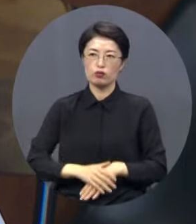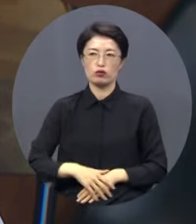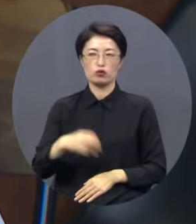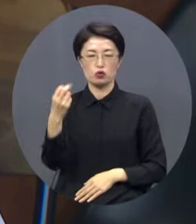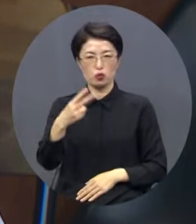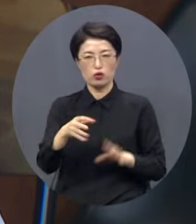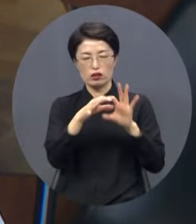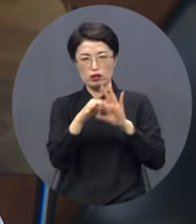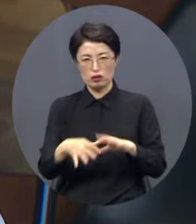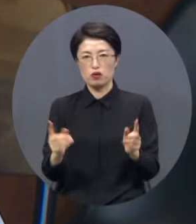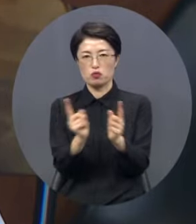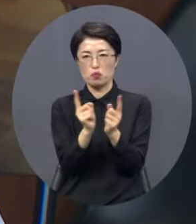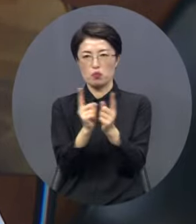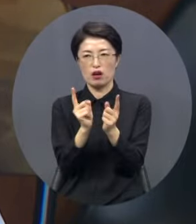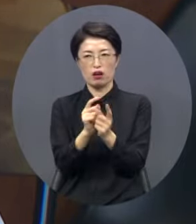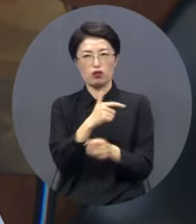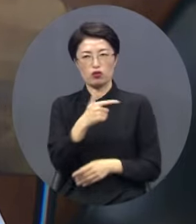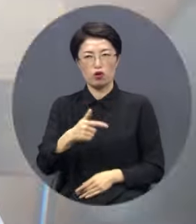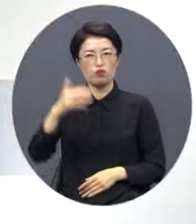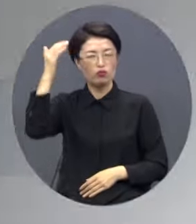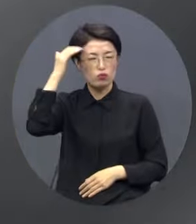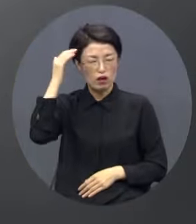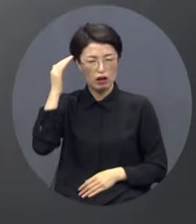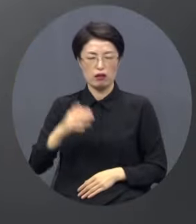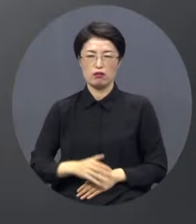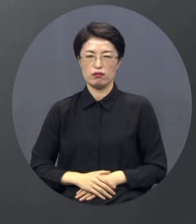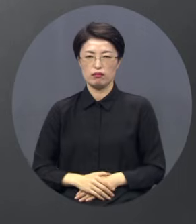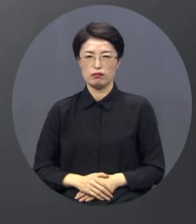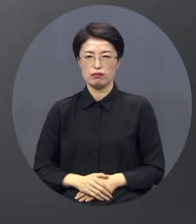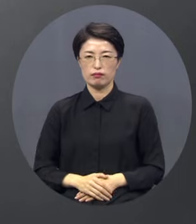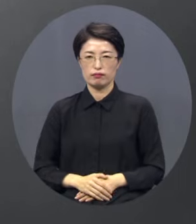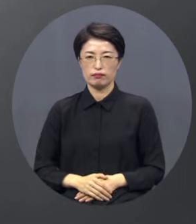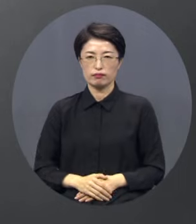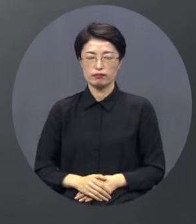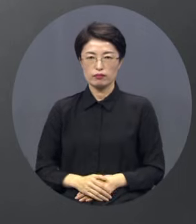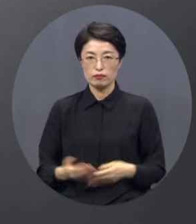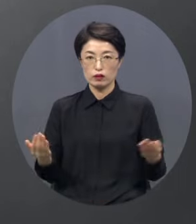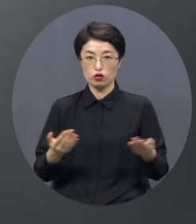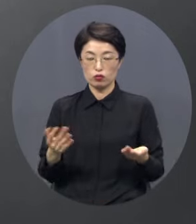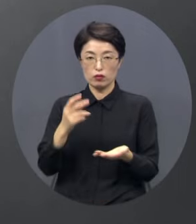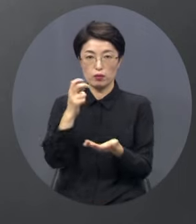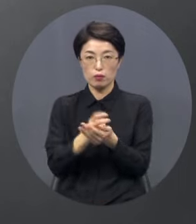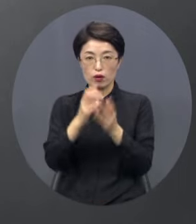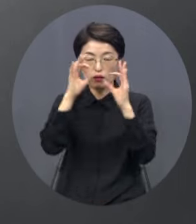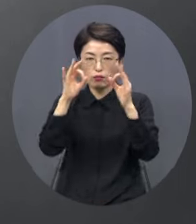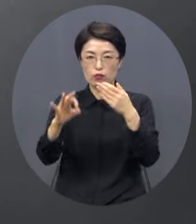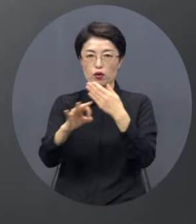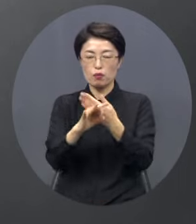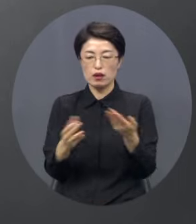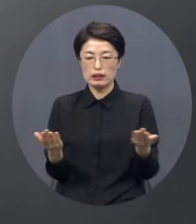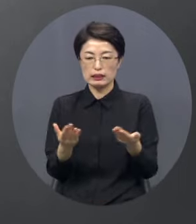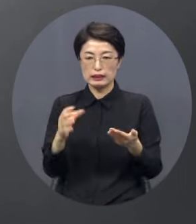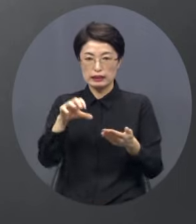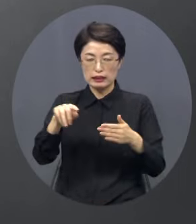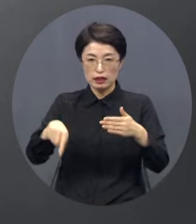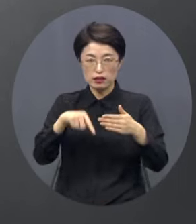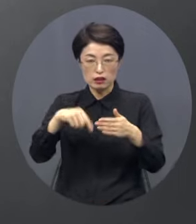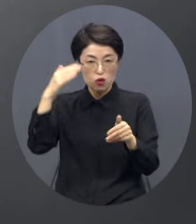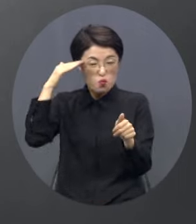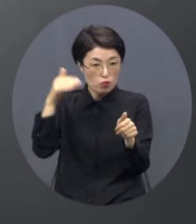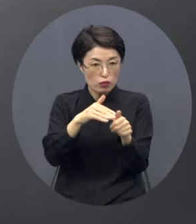괴롭고 힘든 상황에서 지금 근무를 하고 있습니다. 근로기준법에 따르면 직장 내 괴롭힘이 사실로